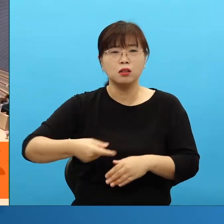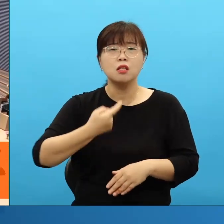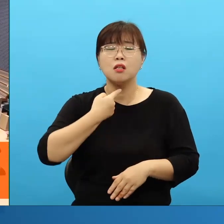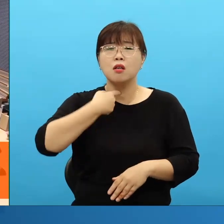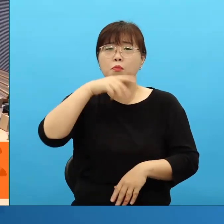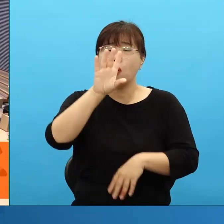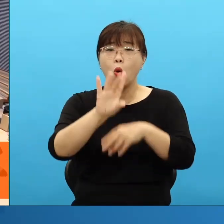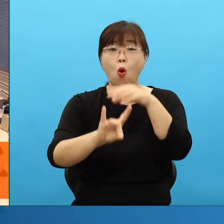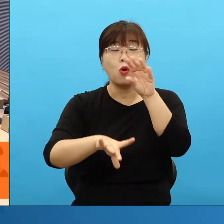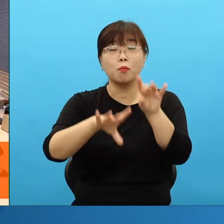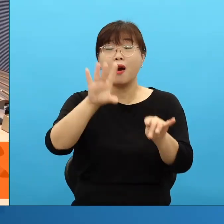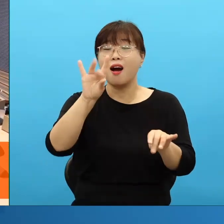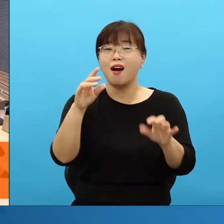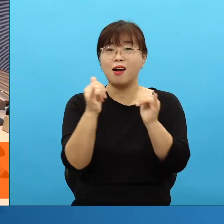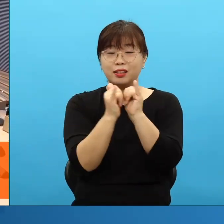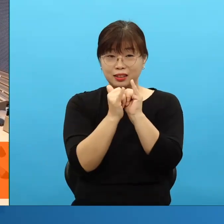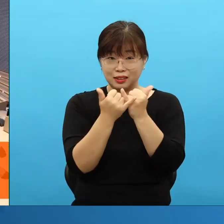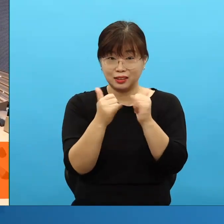흘러가는